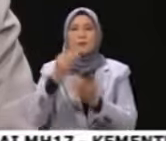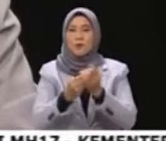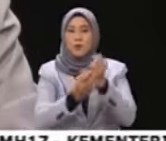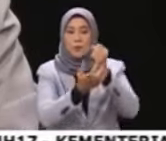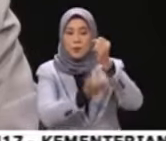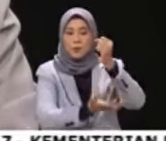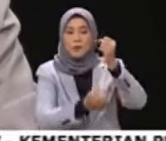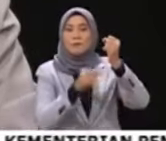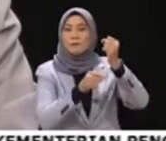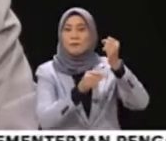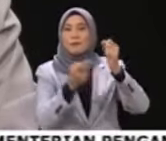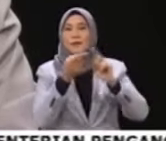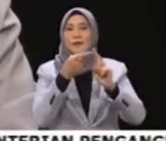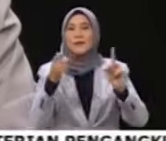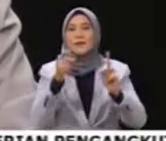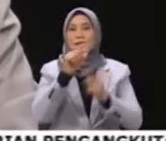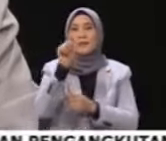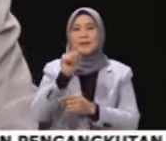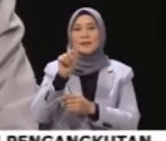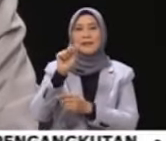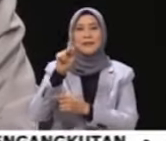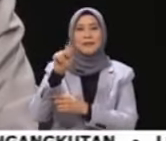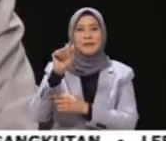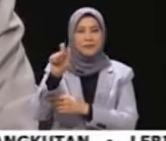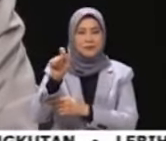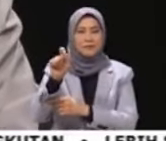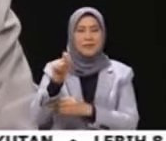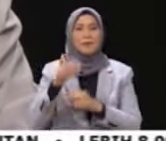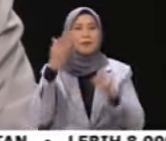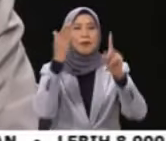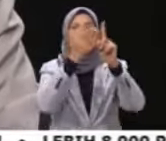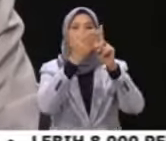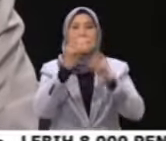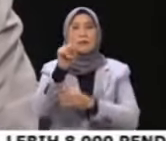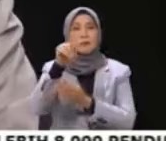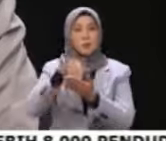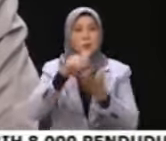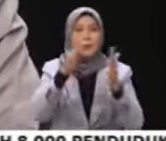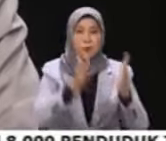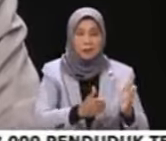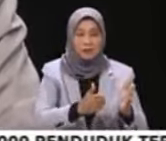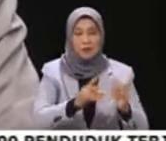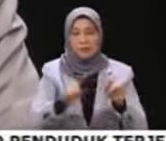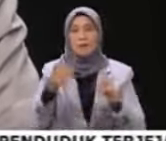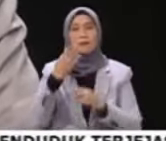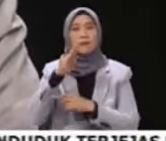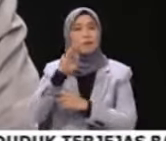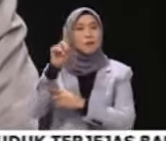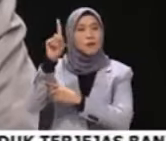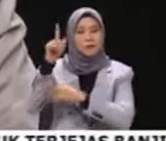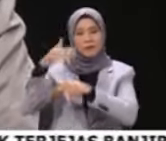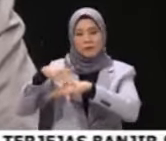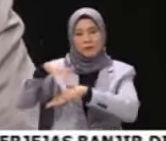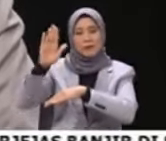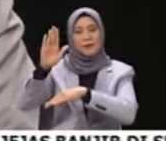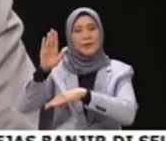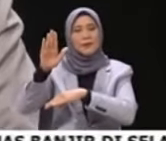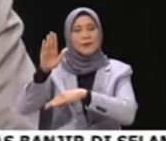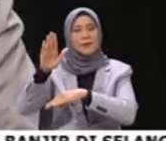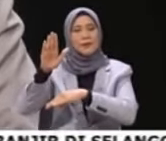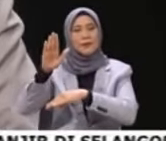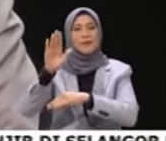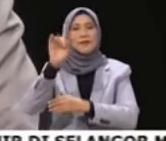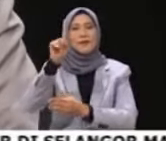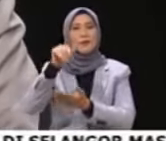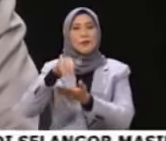peruntukan daripada zakat. Target dia ialah 1,000 orang. Tapi alhamdulillah telah pun melebihi